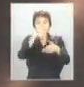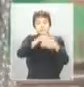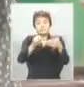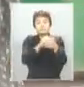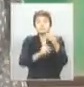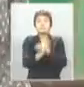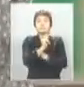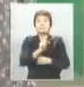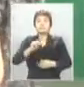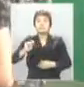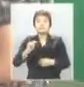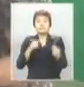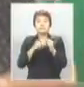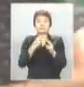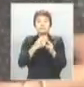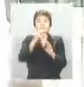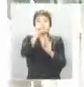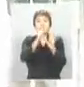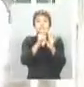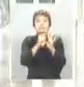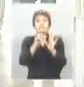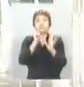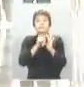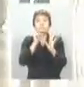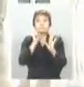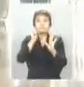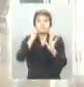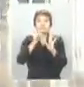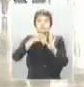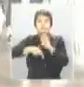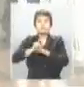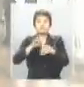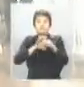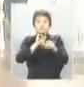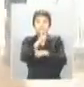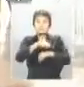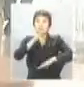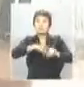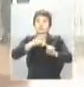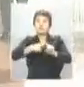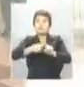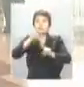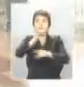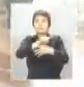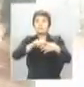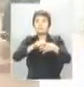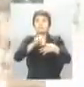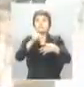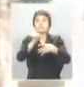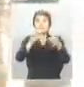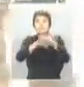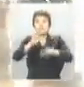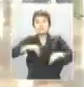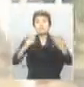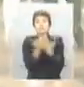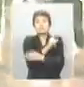ต.ทำให้นายสุเทพเทือกสุบรรณเสนอวันเลือกตั้งทั่วไปน่าจะเป็นต้นเดือนกรกฎาคมแทนกรอบวันที่26